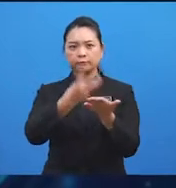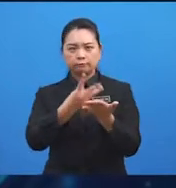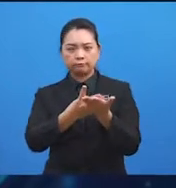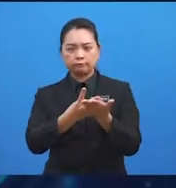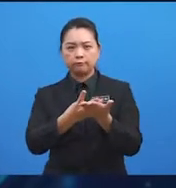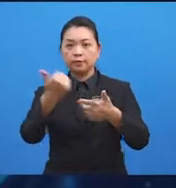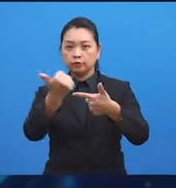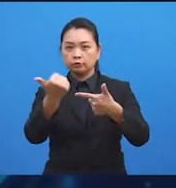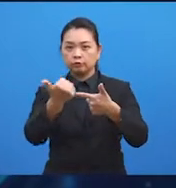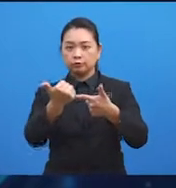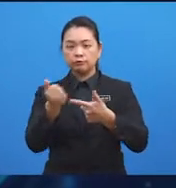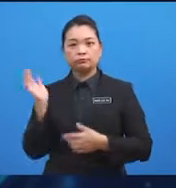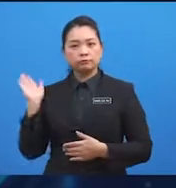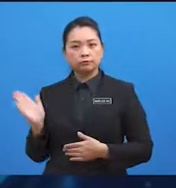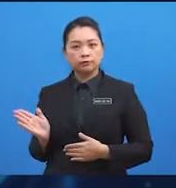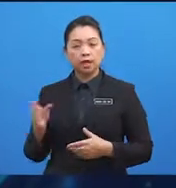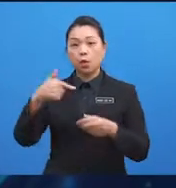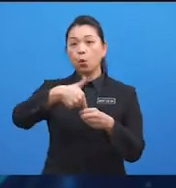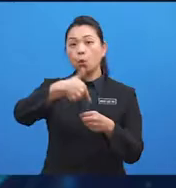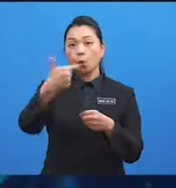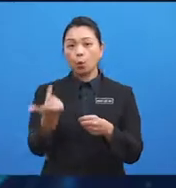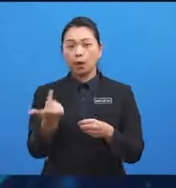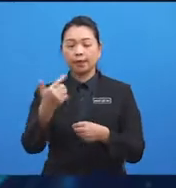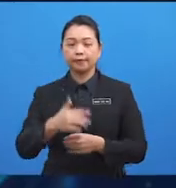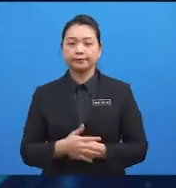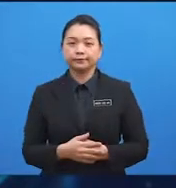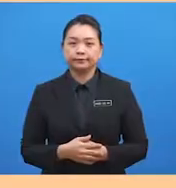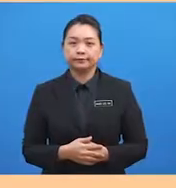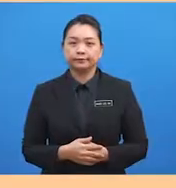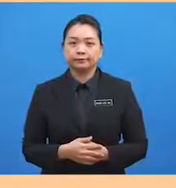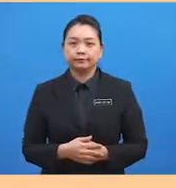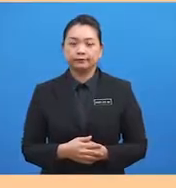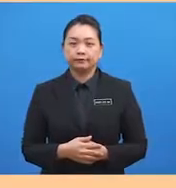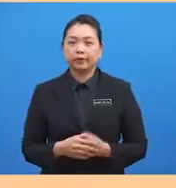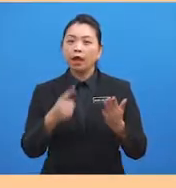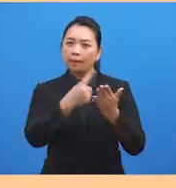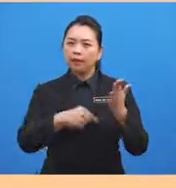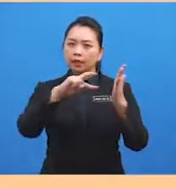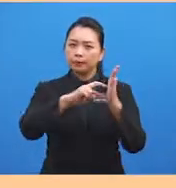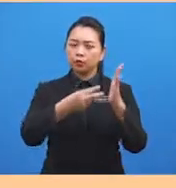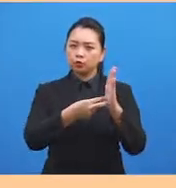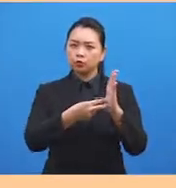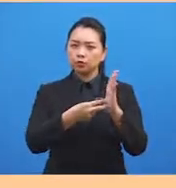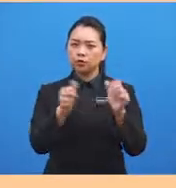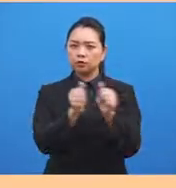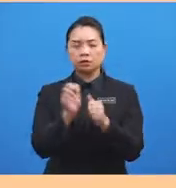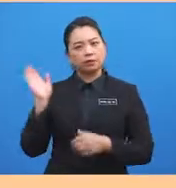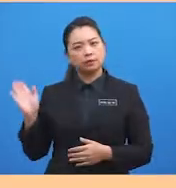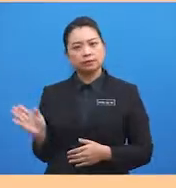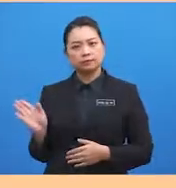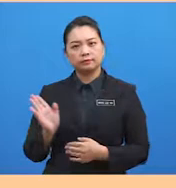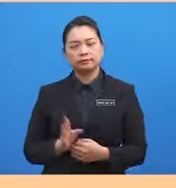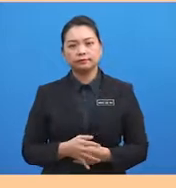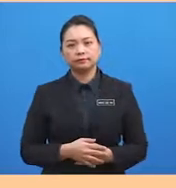kedua, iaitu sumber pembiayaan luaran. Apakah yang dimaksudkan dengan sumber